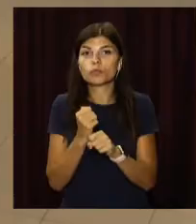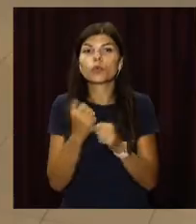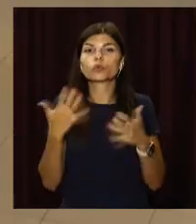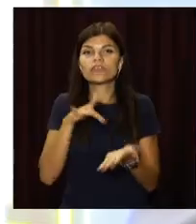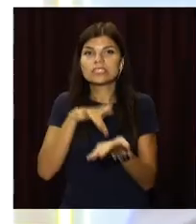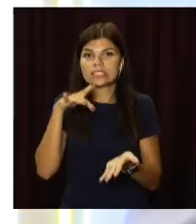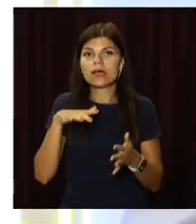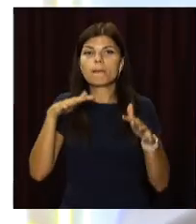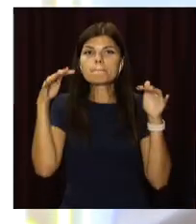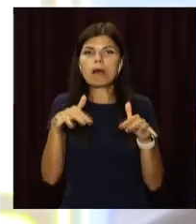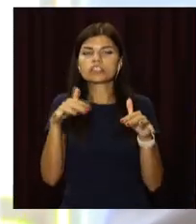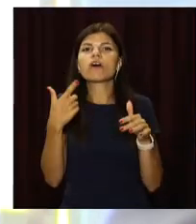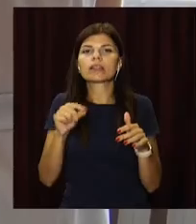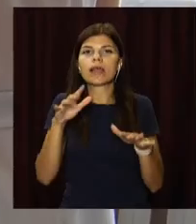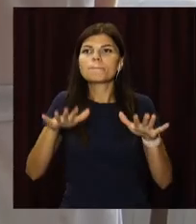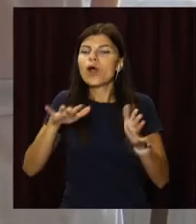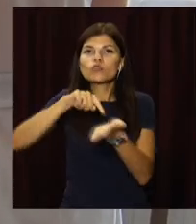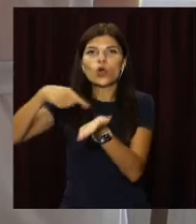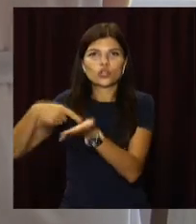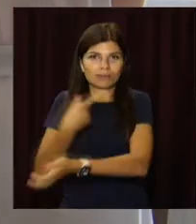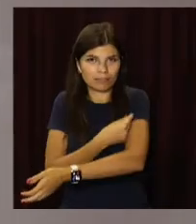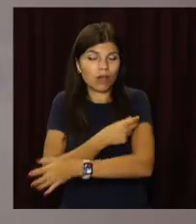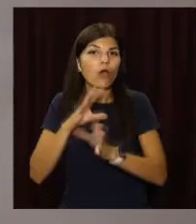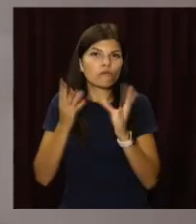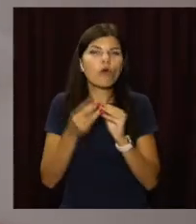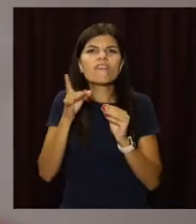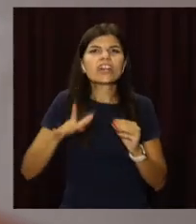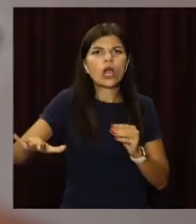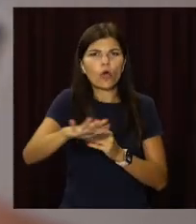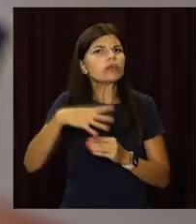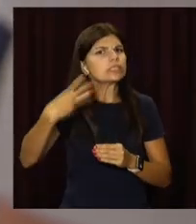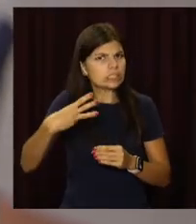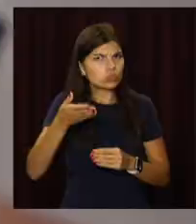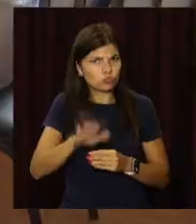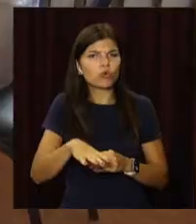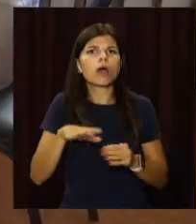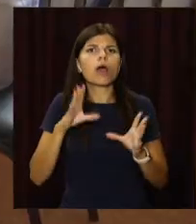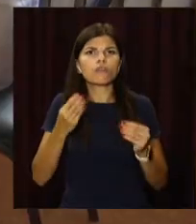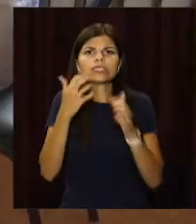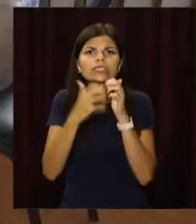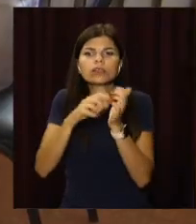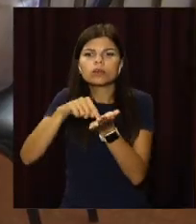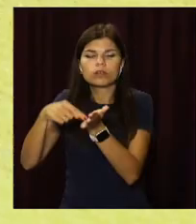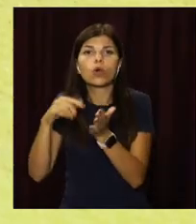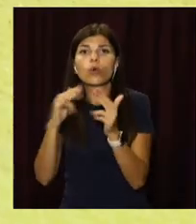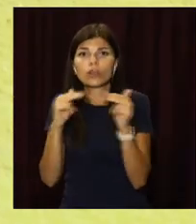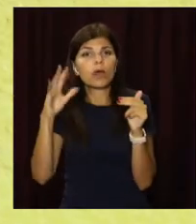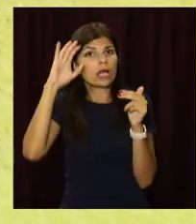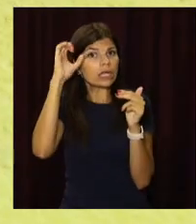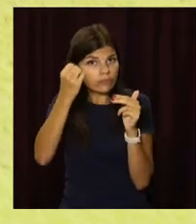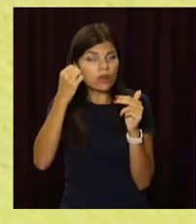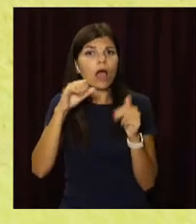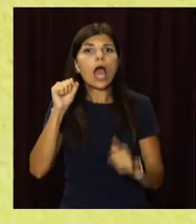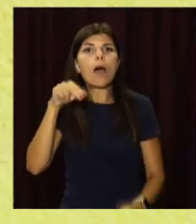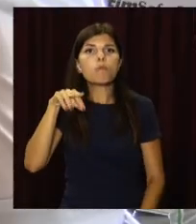в центрах масової вакцинації Дніпропетровщини. Загалом їх в регіоні 30. Осередки імунізації працюють у Дніпрі, Кривому